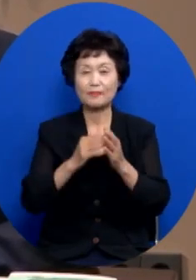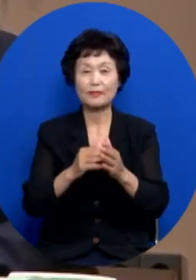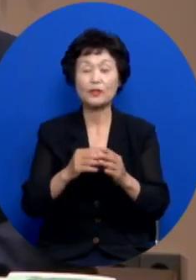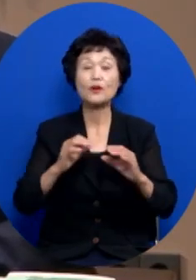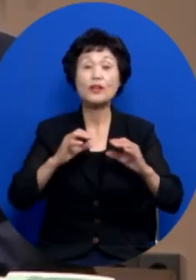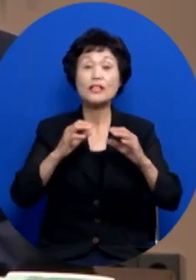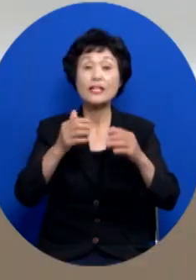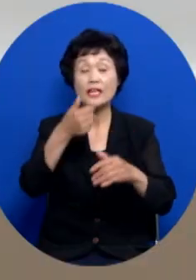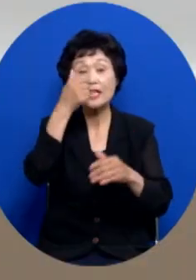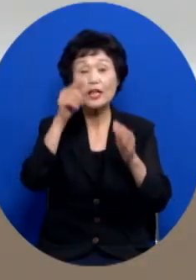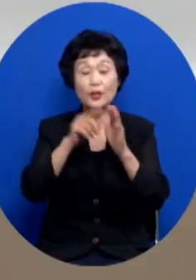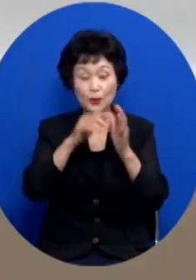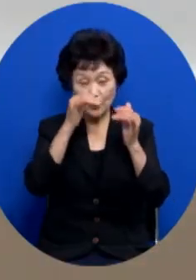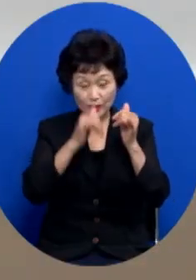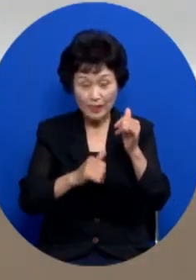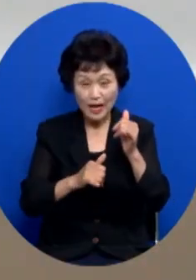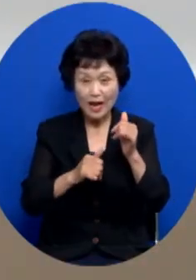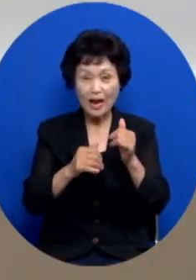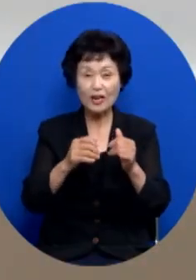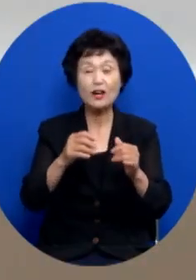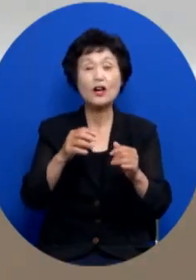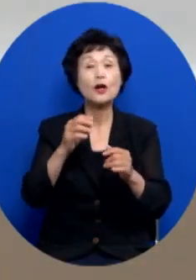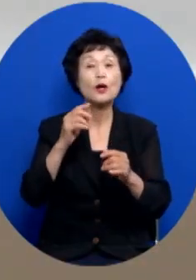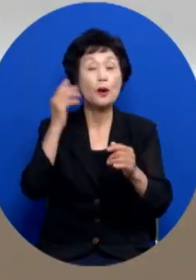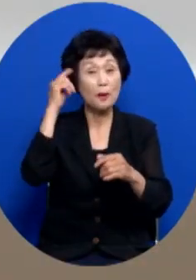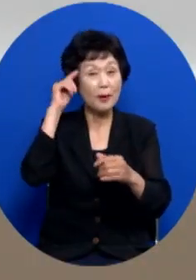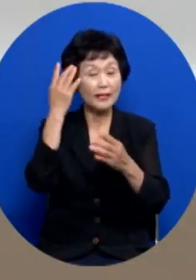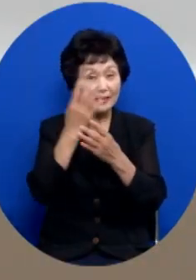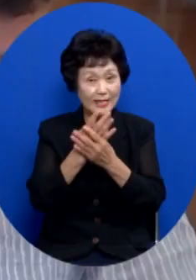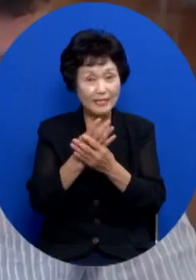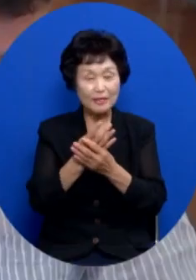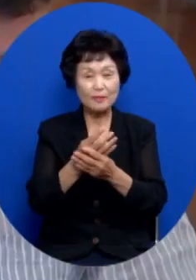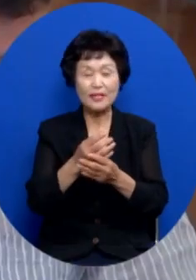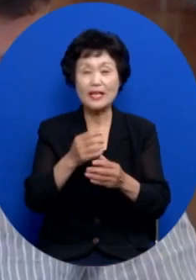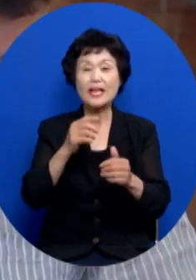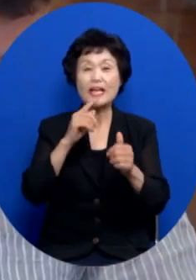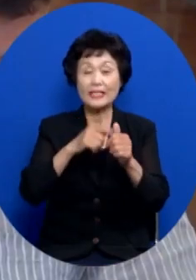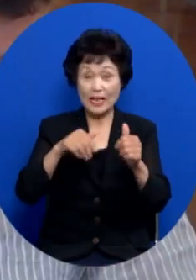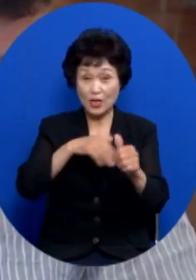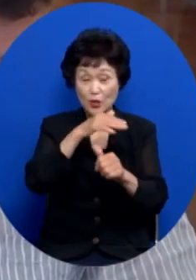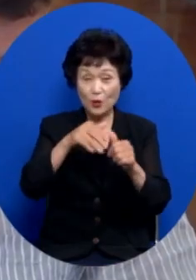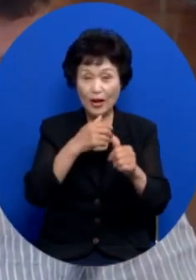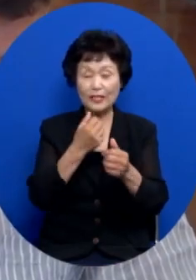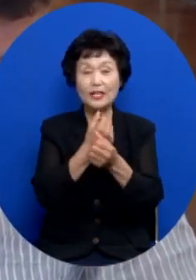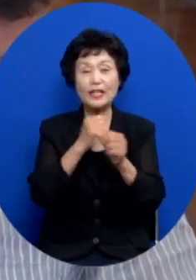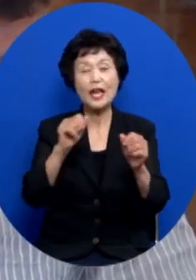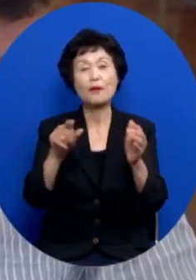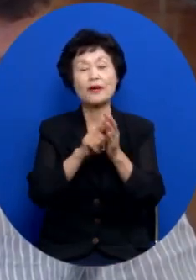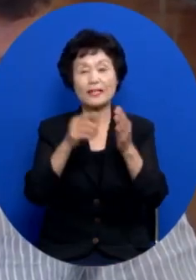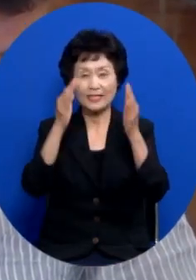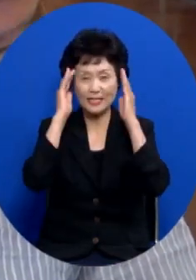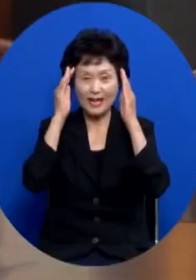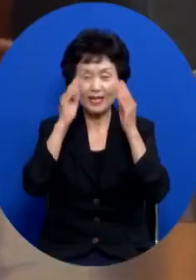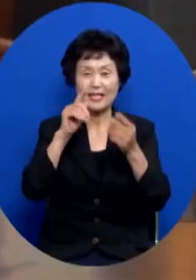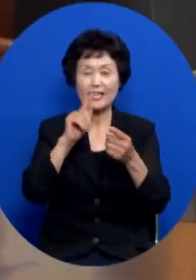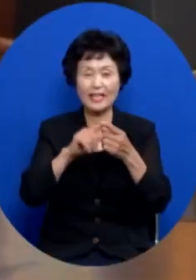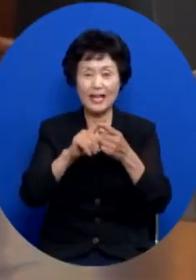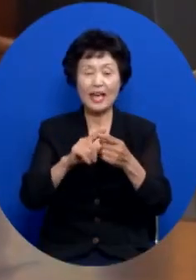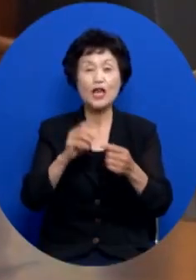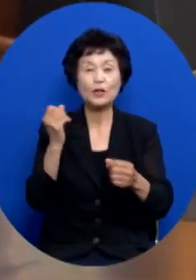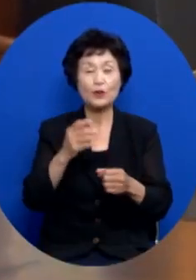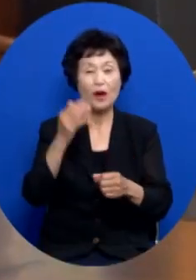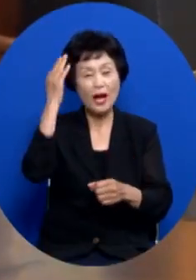세길 기독사회문화원 홍인식 박사가 생태해방신학을 중심으로 탄소중립 로드맵 이행을 위한 한국교회의